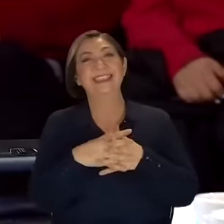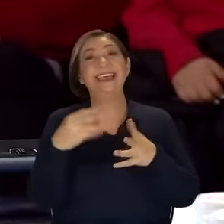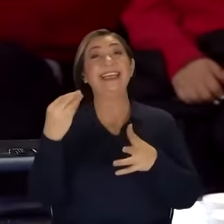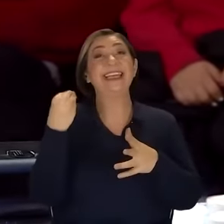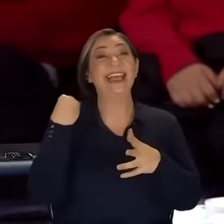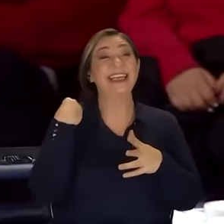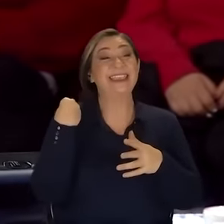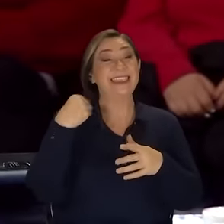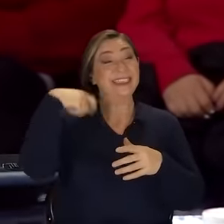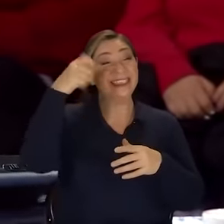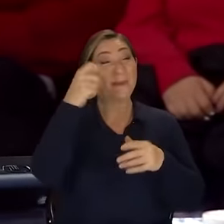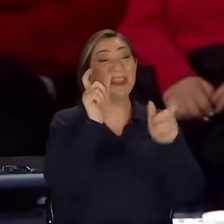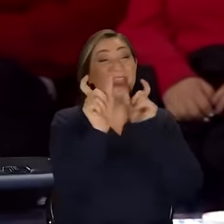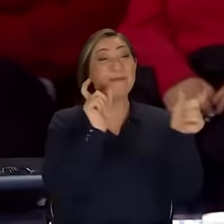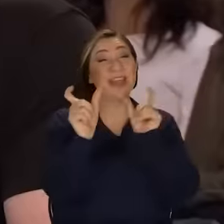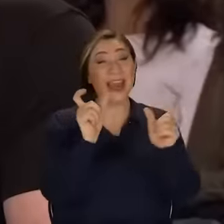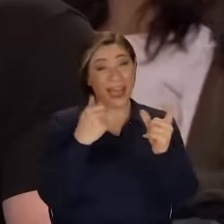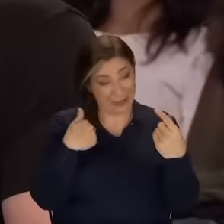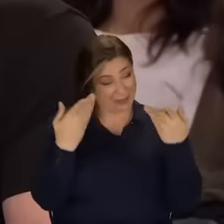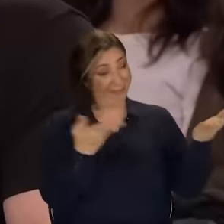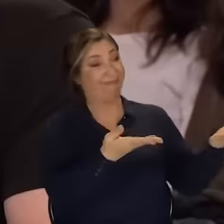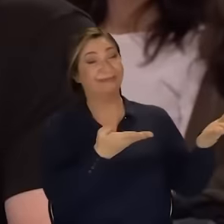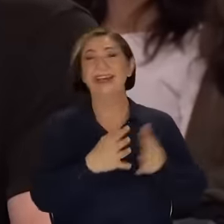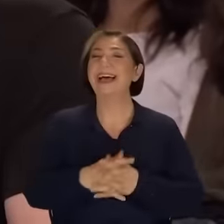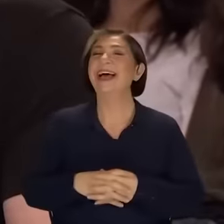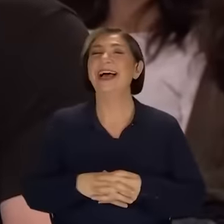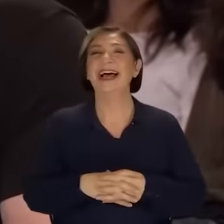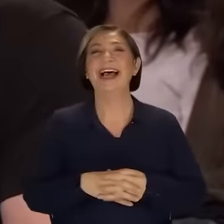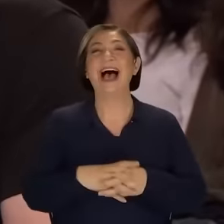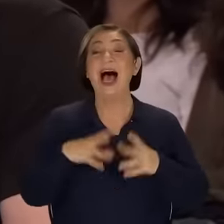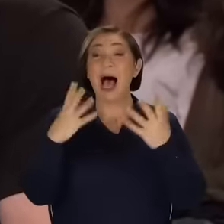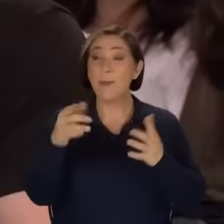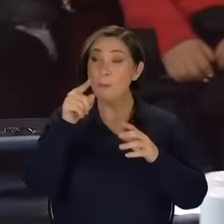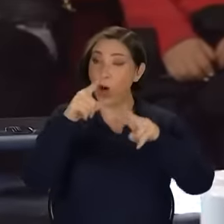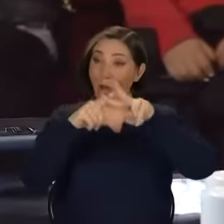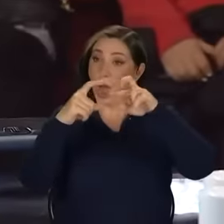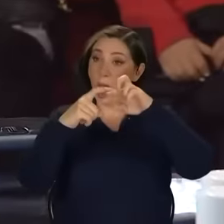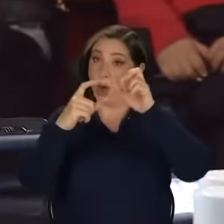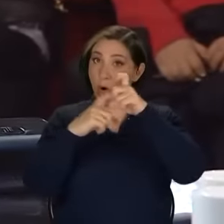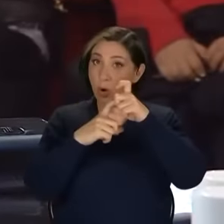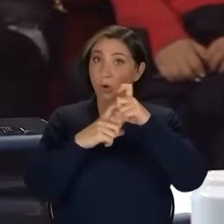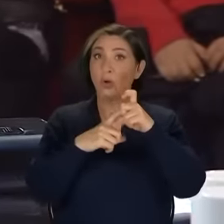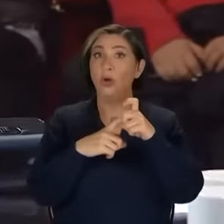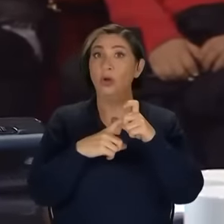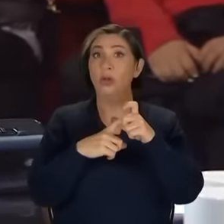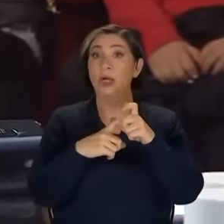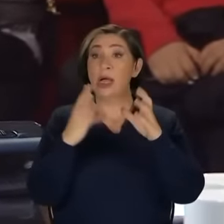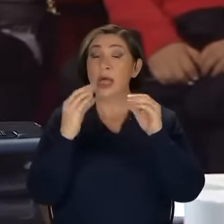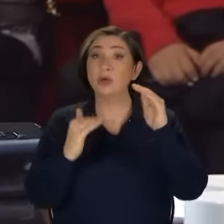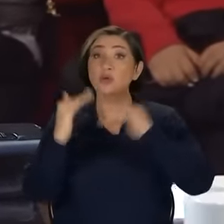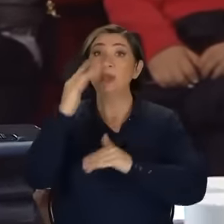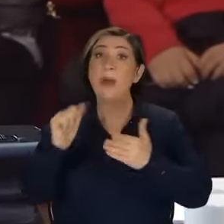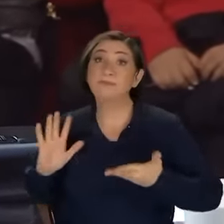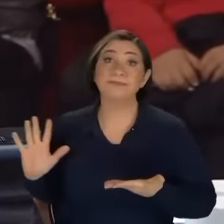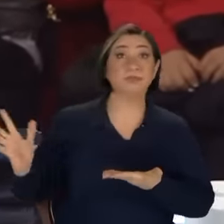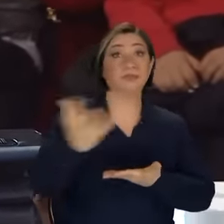Yepyeni sinema deyimleriyle karşınızdayım. Peki. Film noir gibi. Fakat bu Arok, tabii ki Arok en yüksek